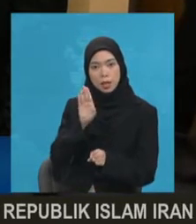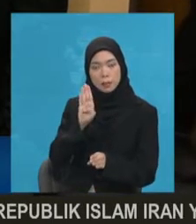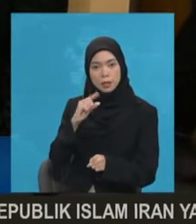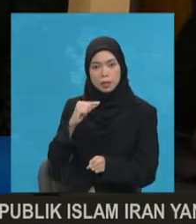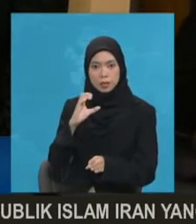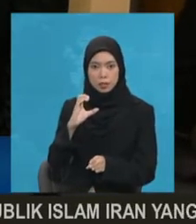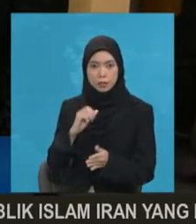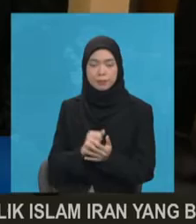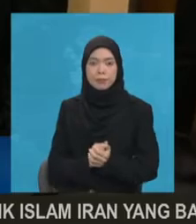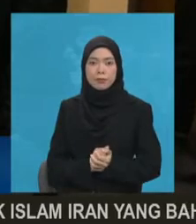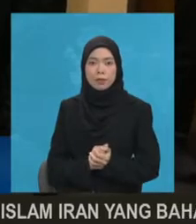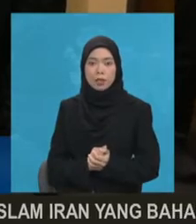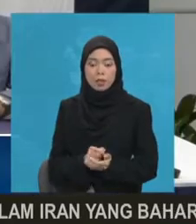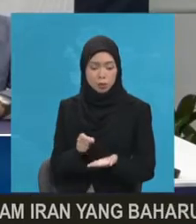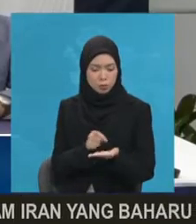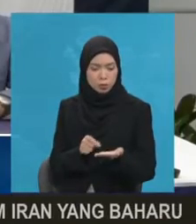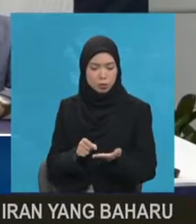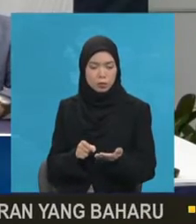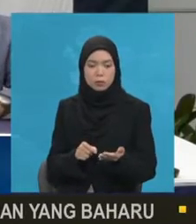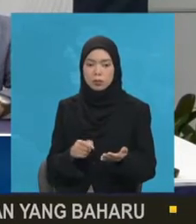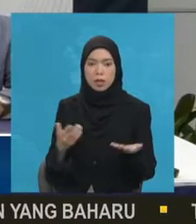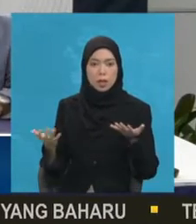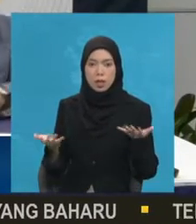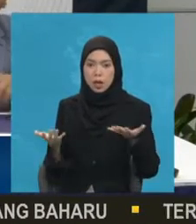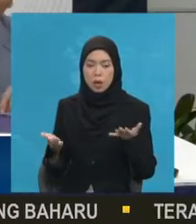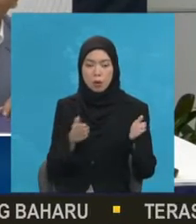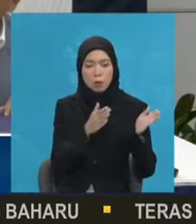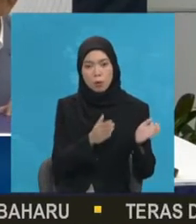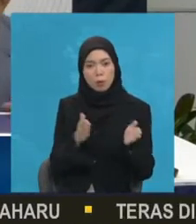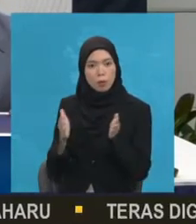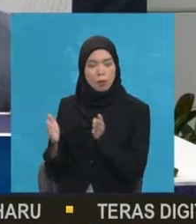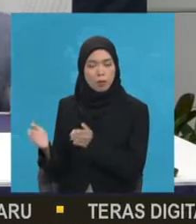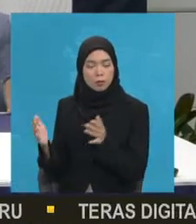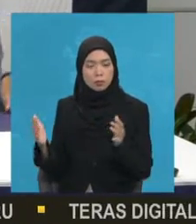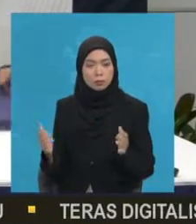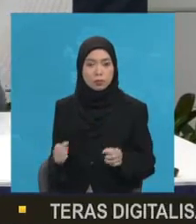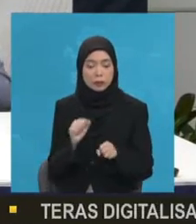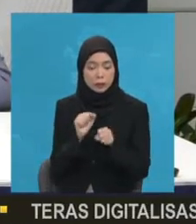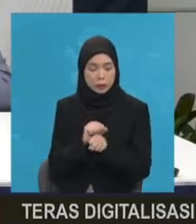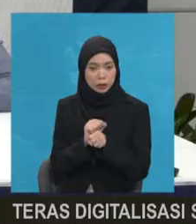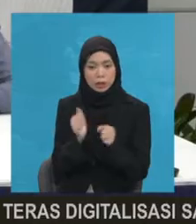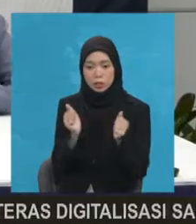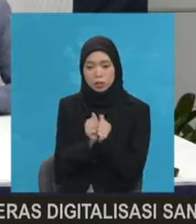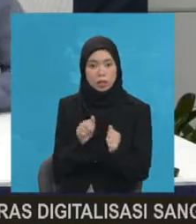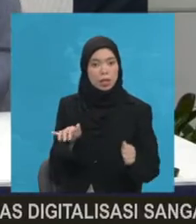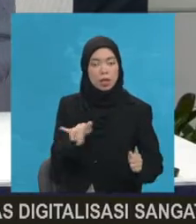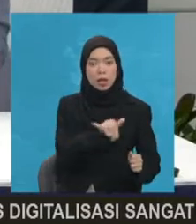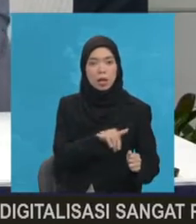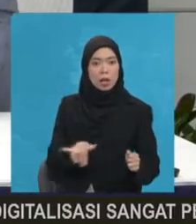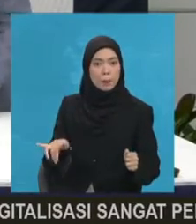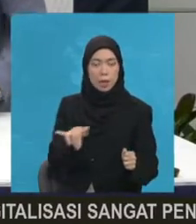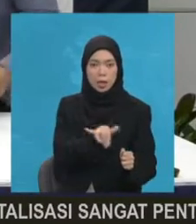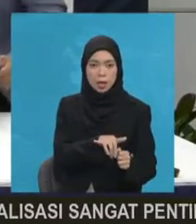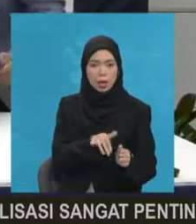perjanjian tersebut membolehkan semua pihak yang terlibat untuk bekerjasama dan meniru ke peluang latihan yang mempunyai kepentingan